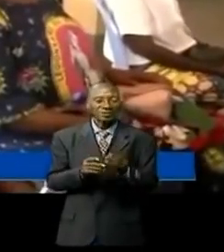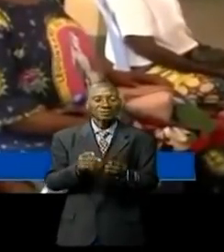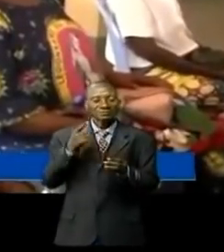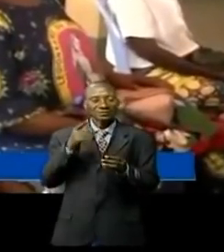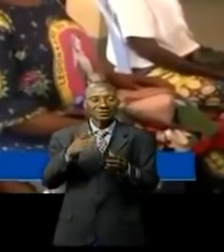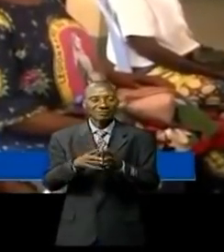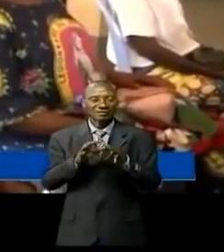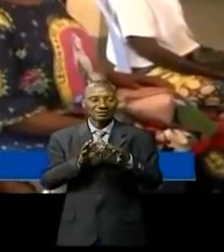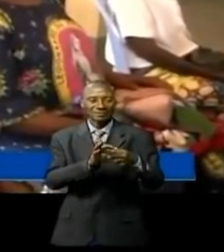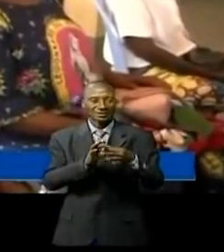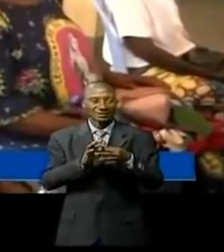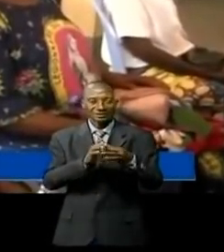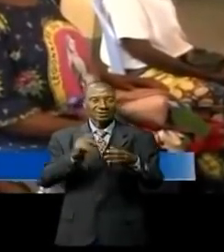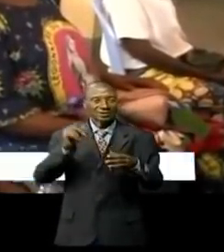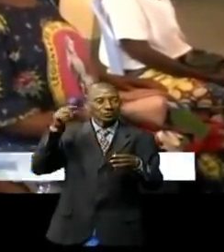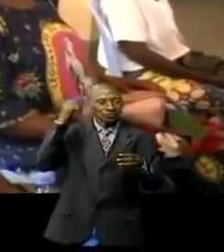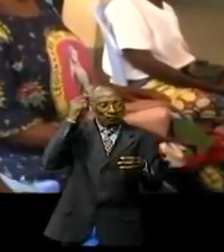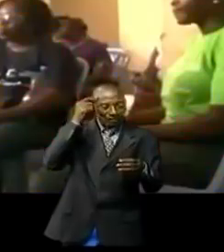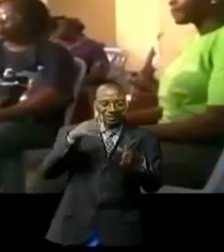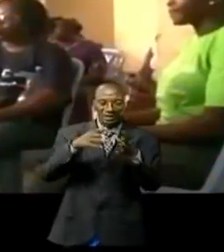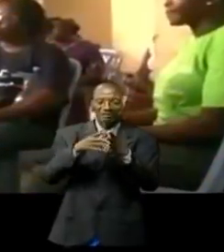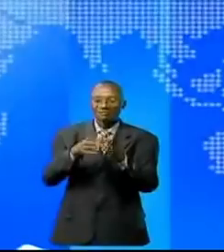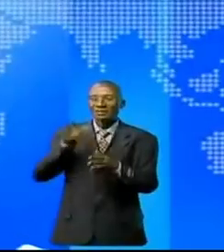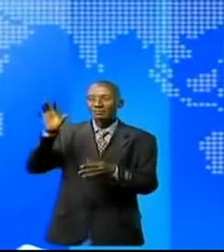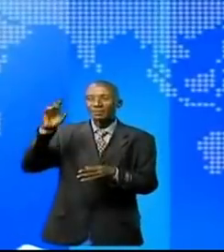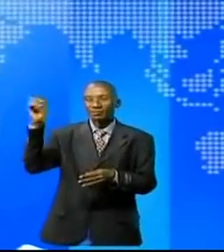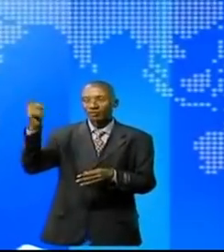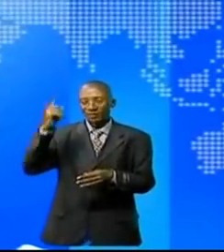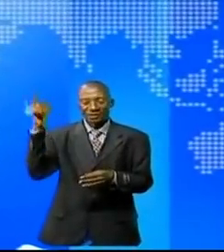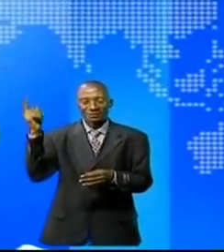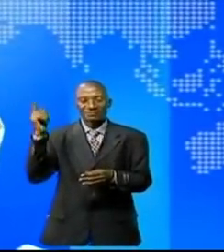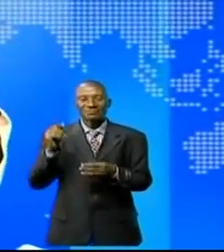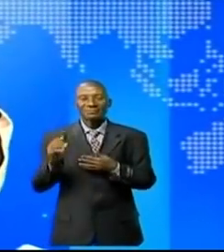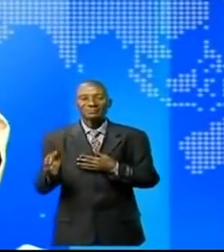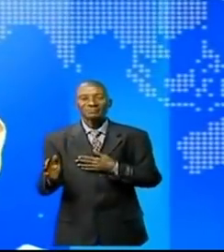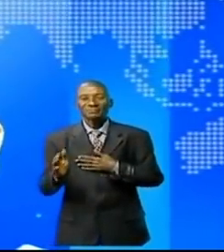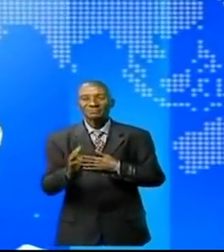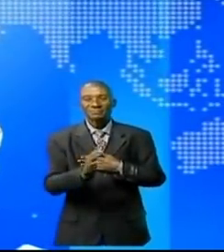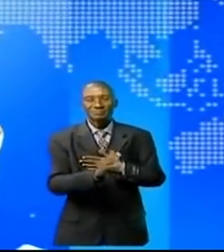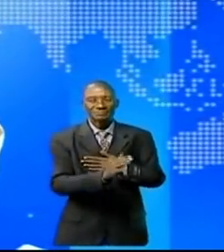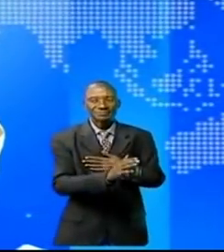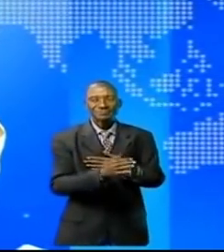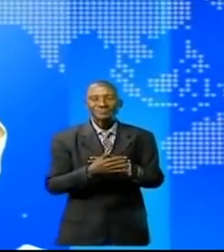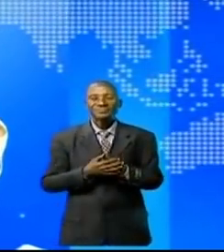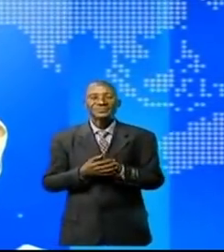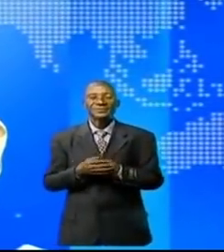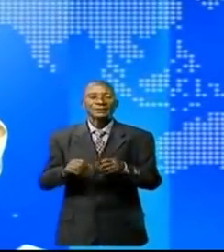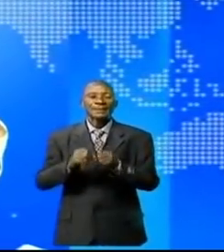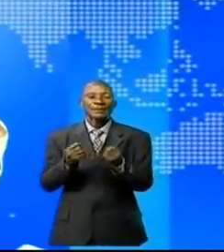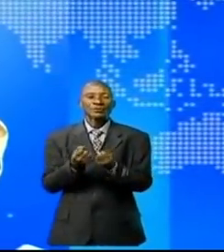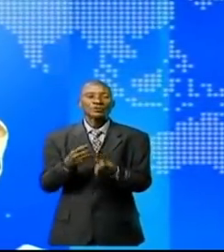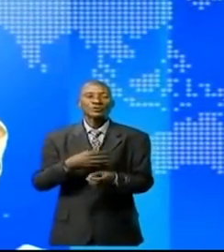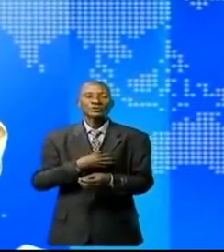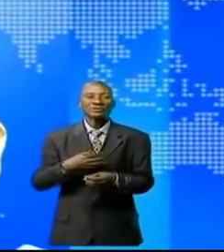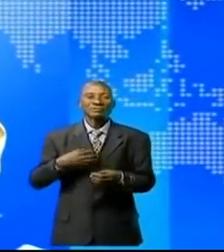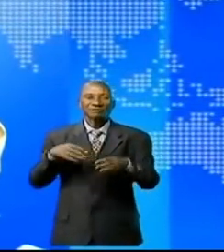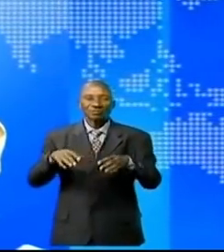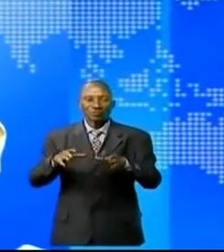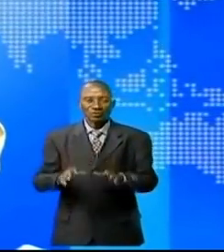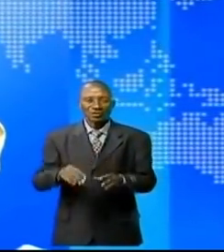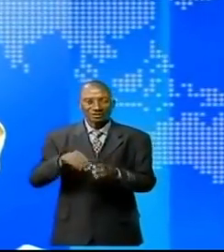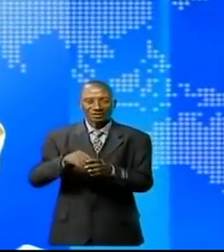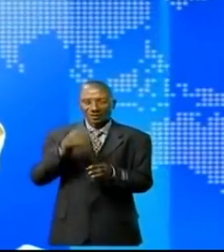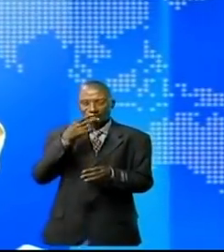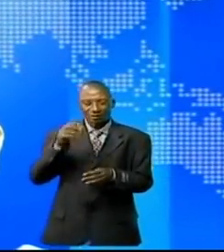partenariat entre le gouvernement et la Banque mondiale. Strong Woman et l'Association des femmes congolaises ont clôturé le mois dédié